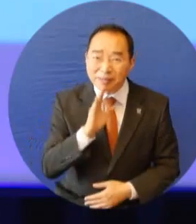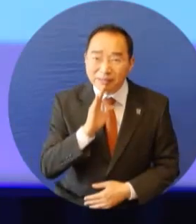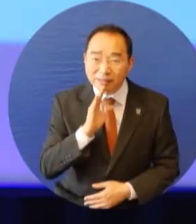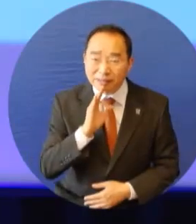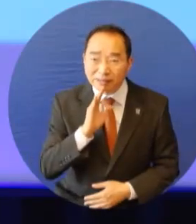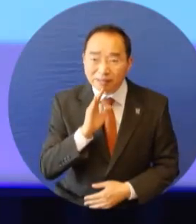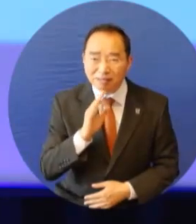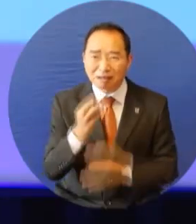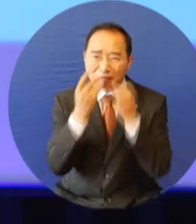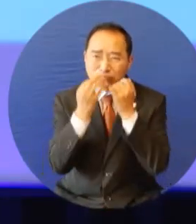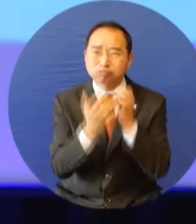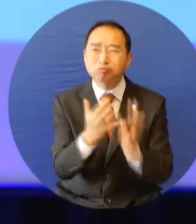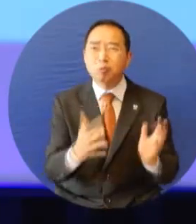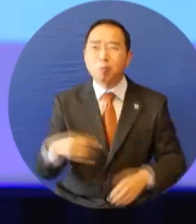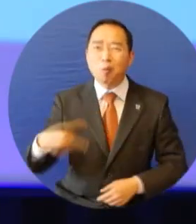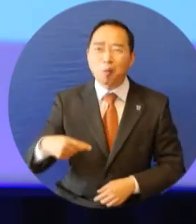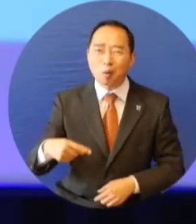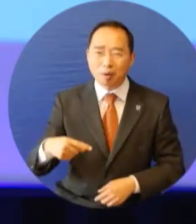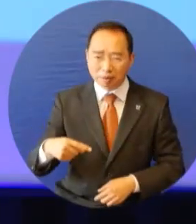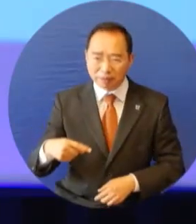다 뜯어가 버리거든.